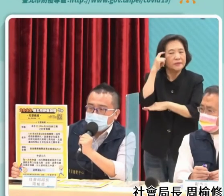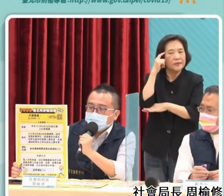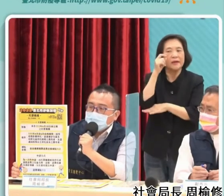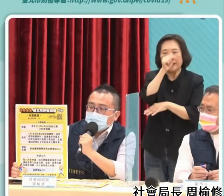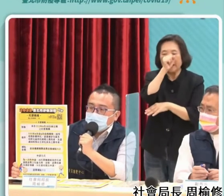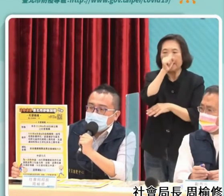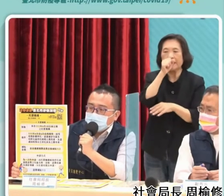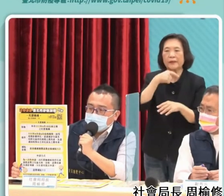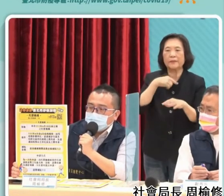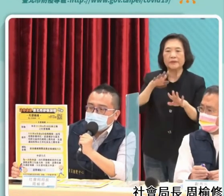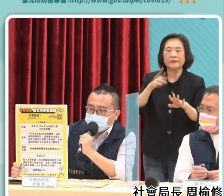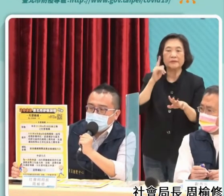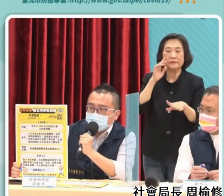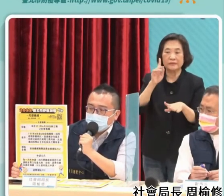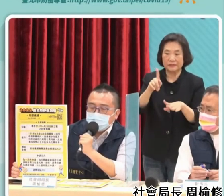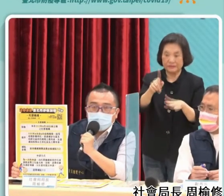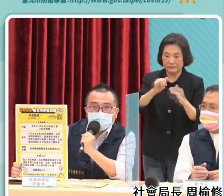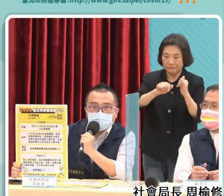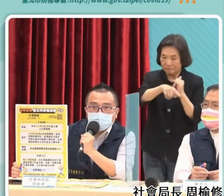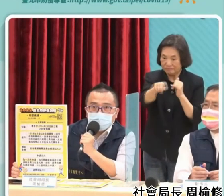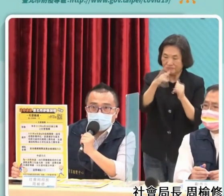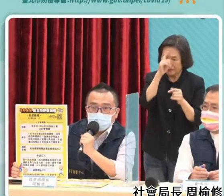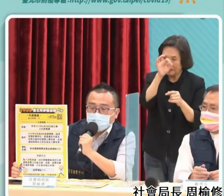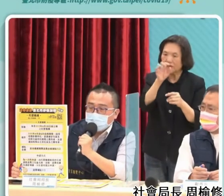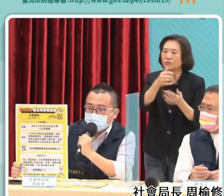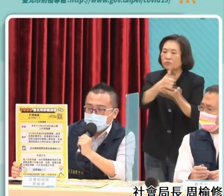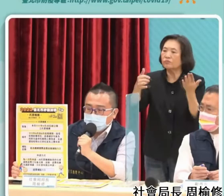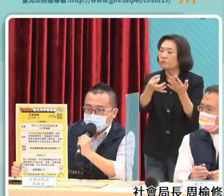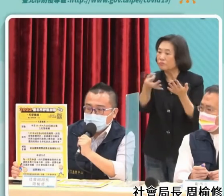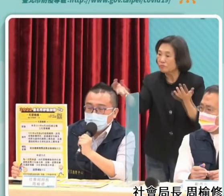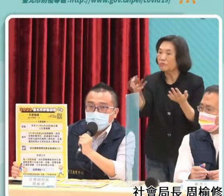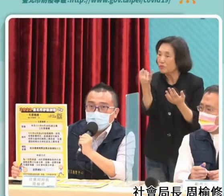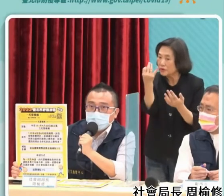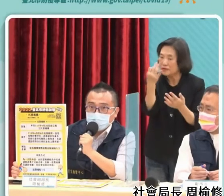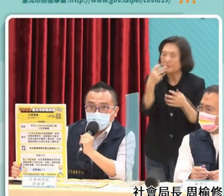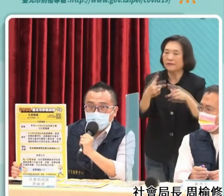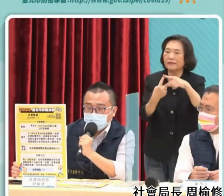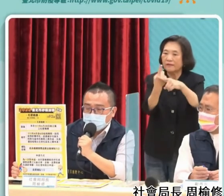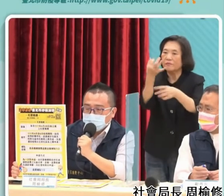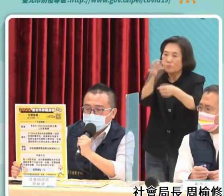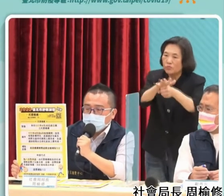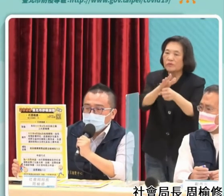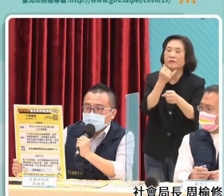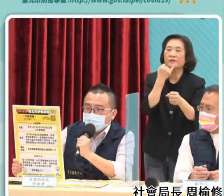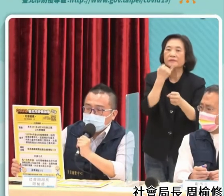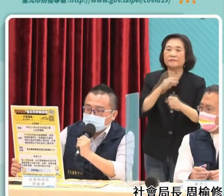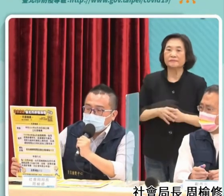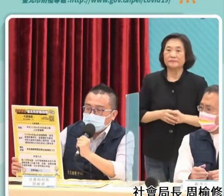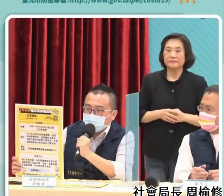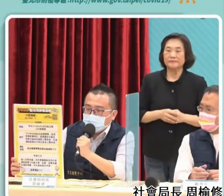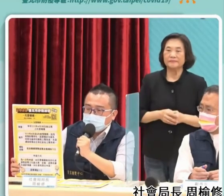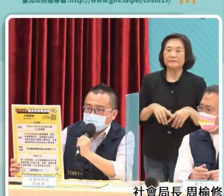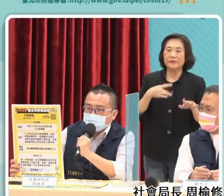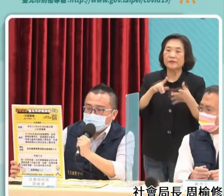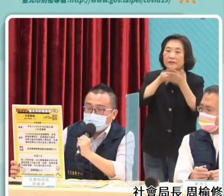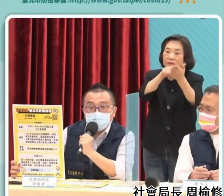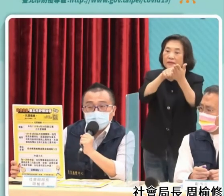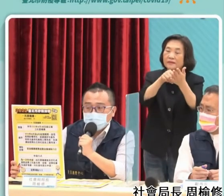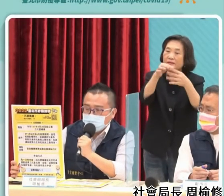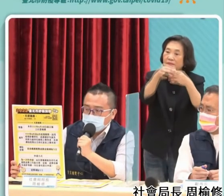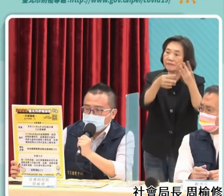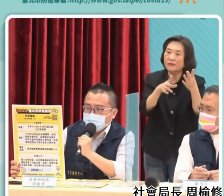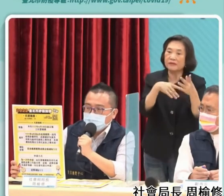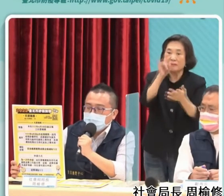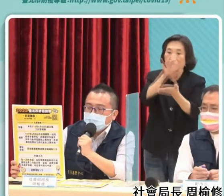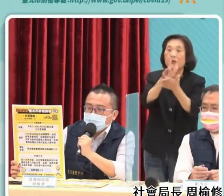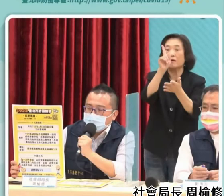同意，是一个机构实际的退费金额补贴二分之一，补贴二分之一。所以申请的方式就是这是一